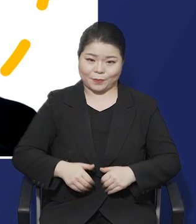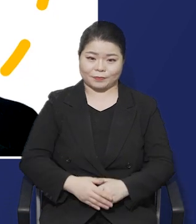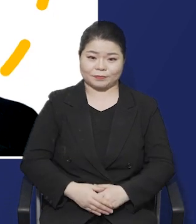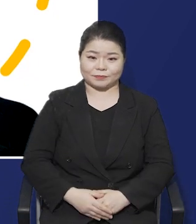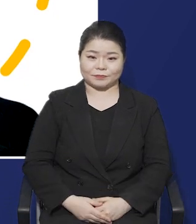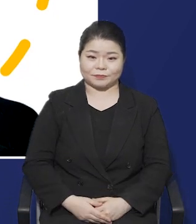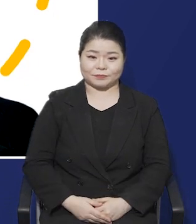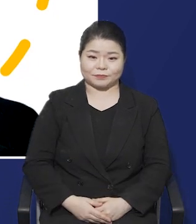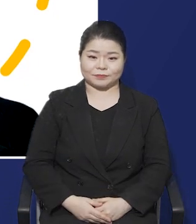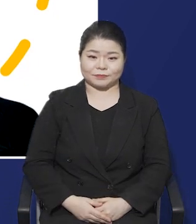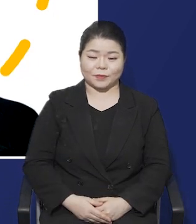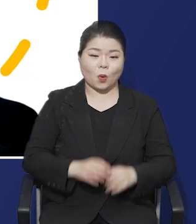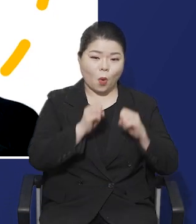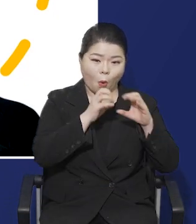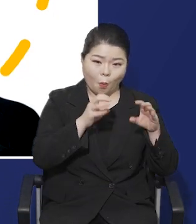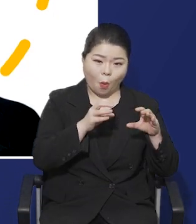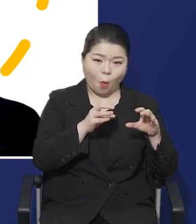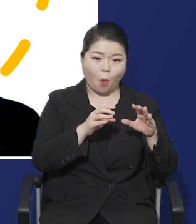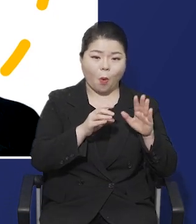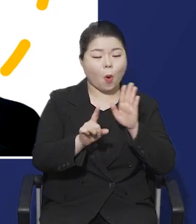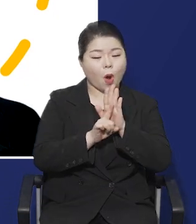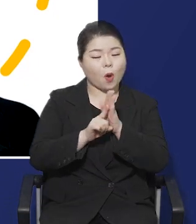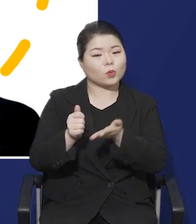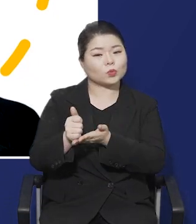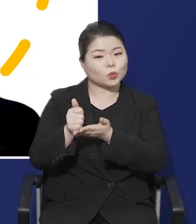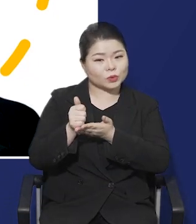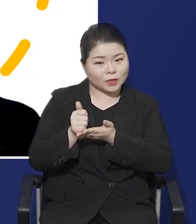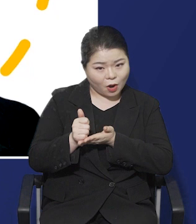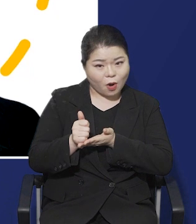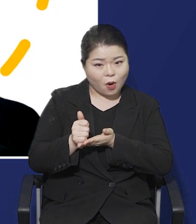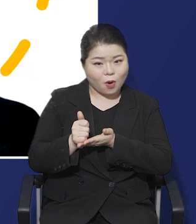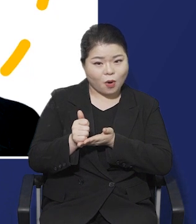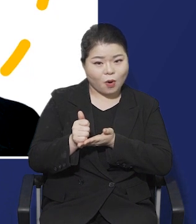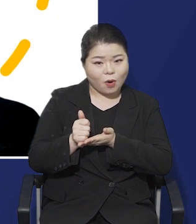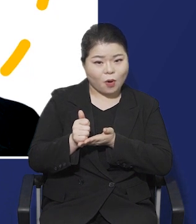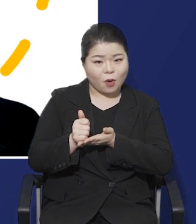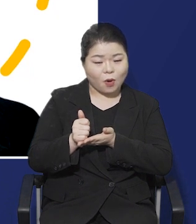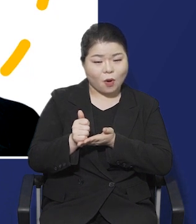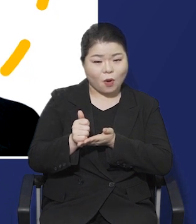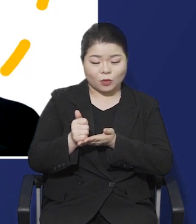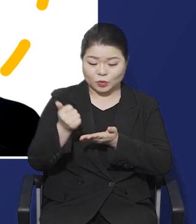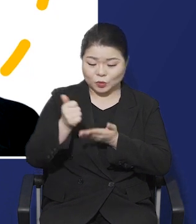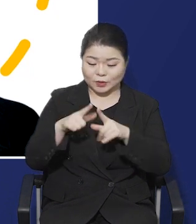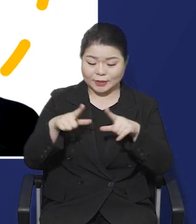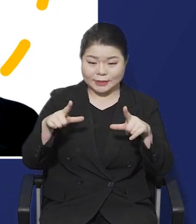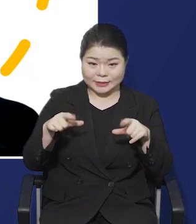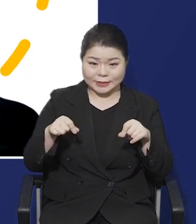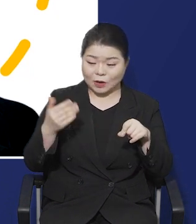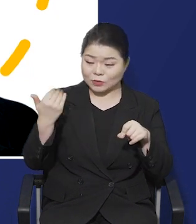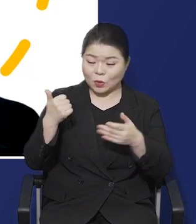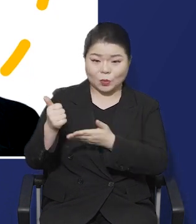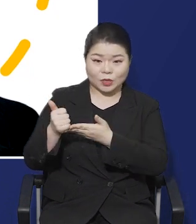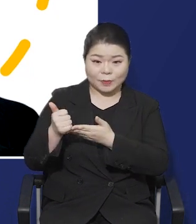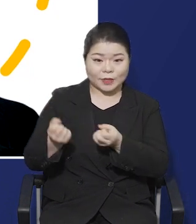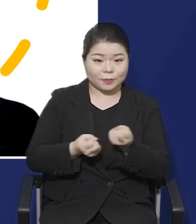사전 계획으로는 홍보, 그 다음에 광고, 또 하나는 초청장을 그 기존 고객들이나